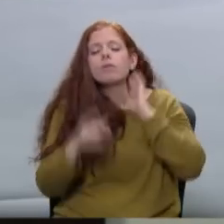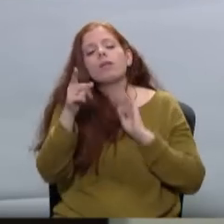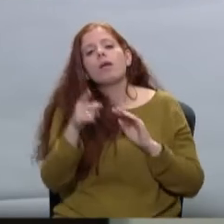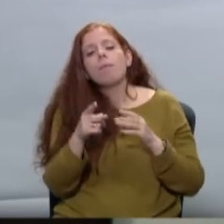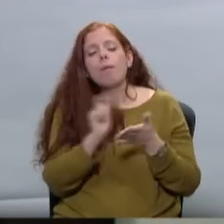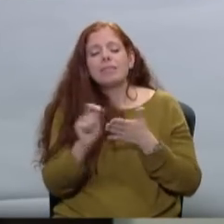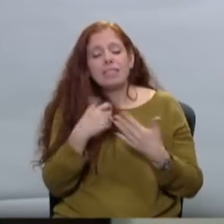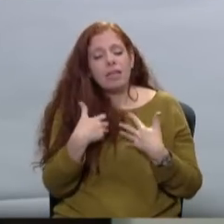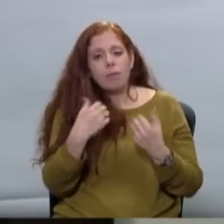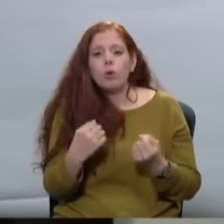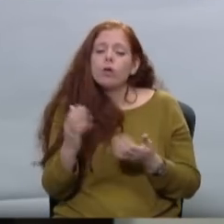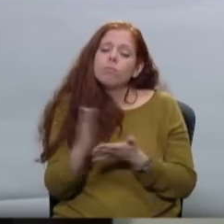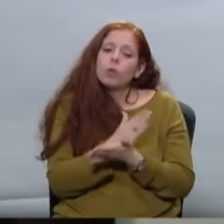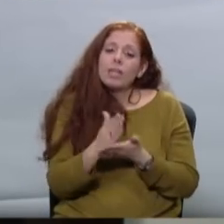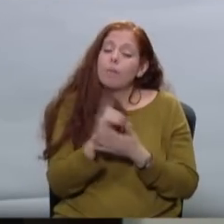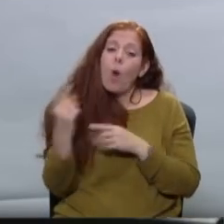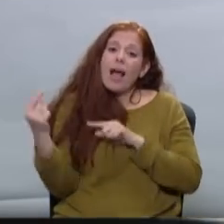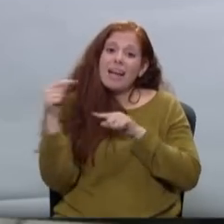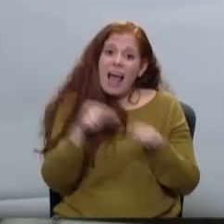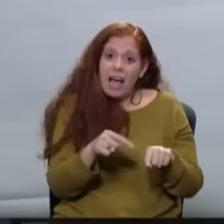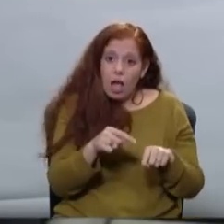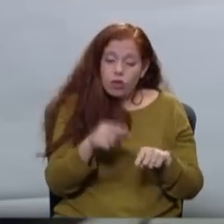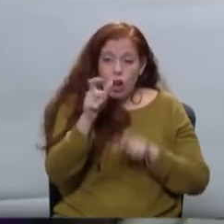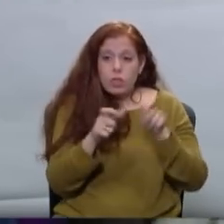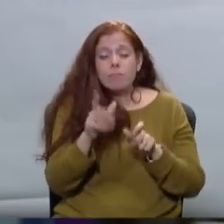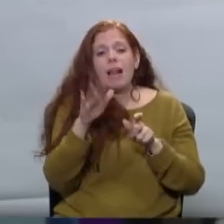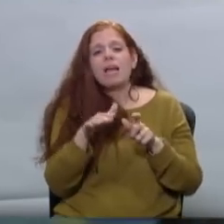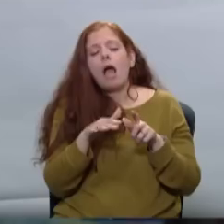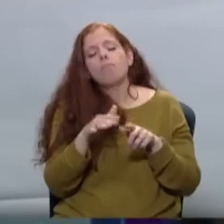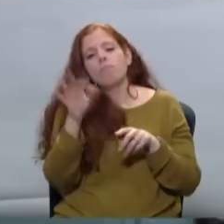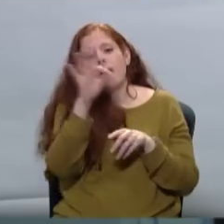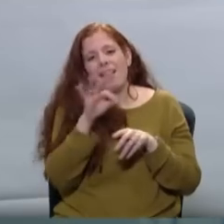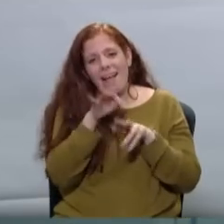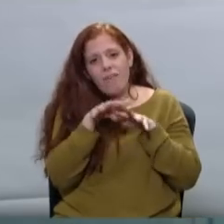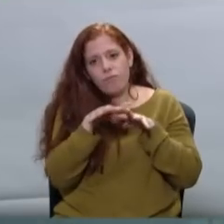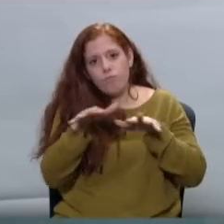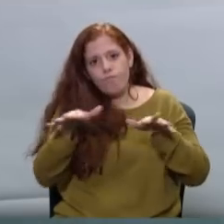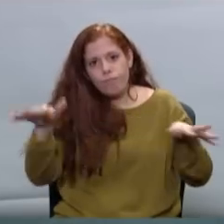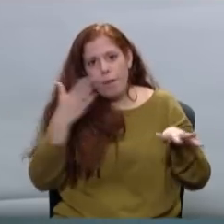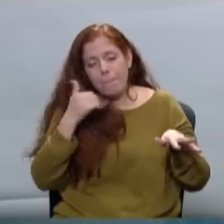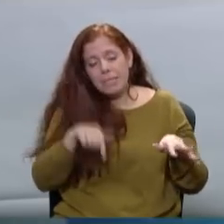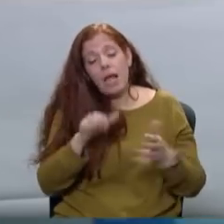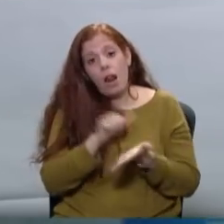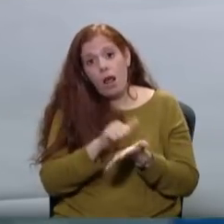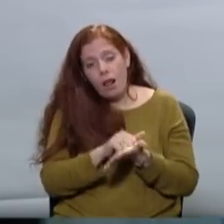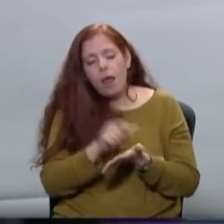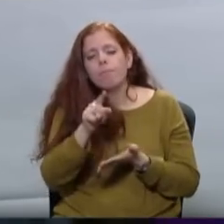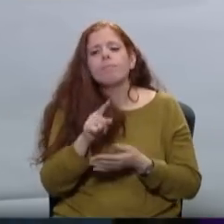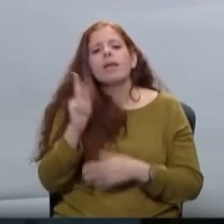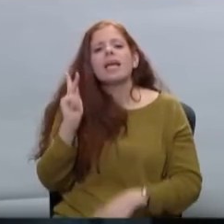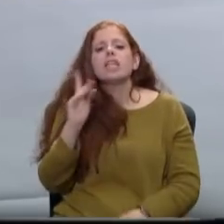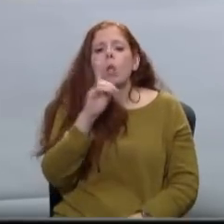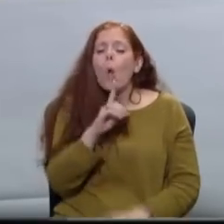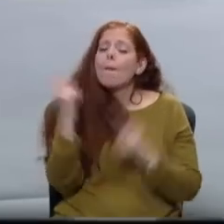רק להגעת הנושאים מהאונייה, אלא גם להתפשטותו של הנגיף בישראל חלילה. קטי דור, ראשת תחום הבריאות כאן,